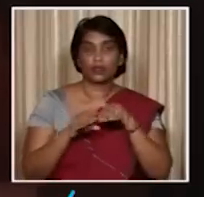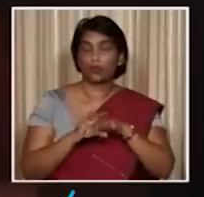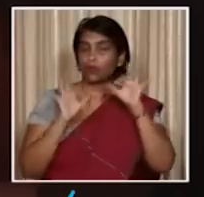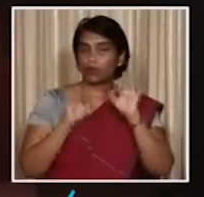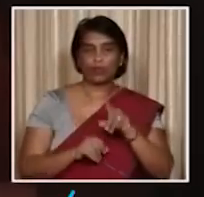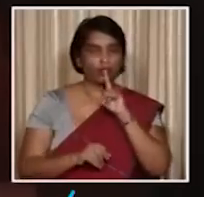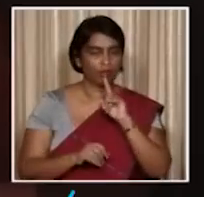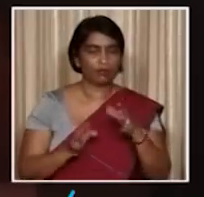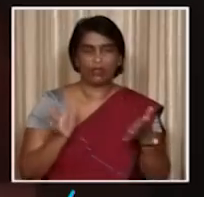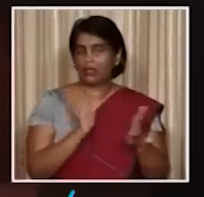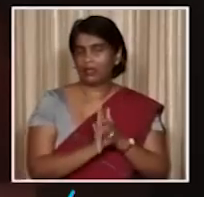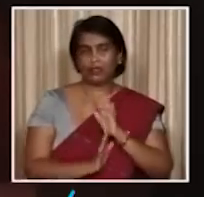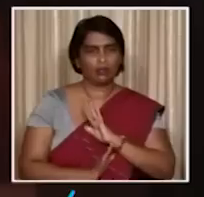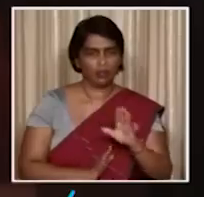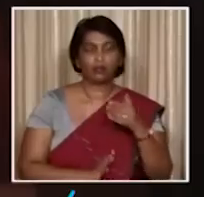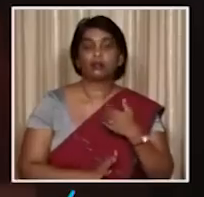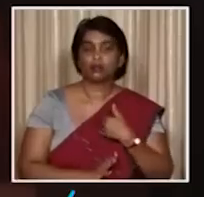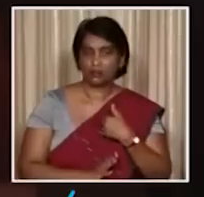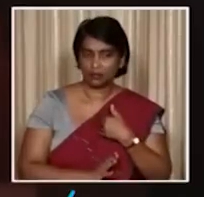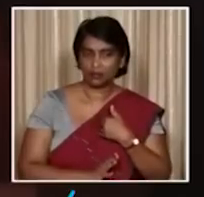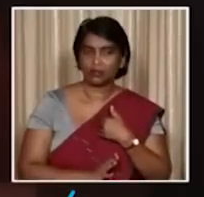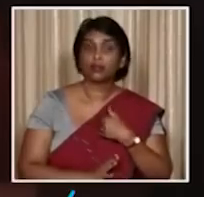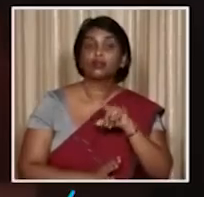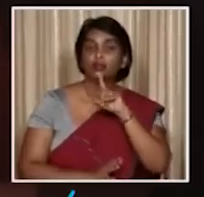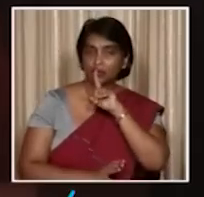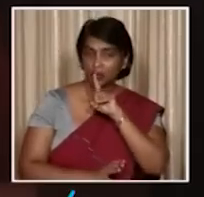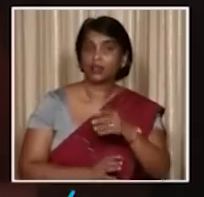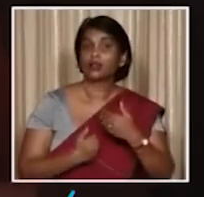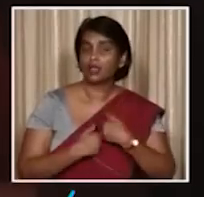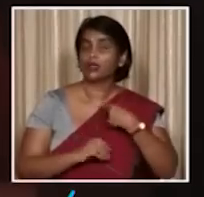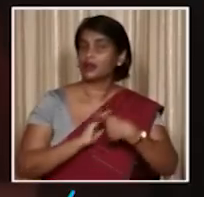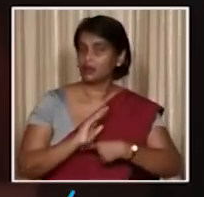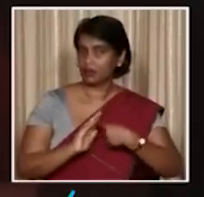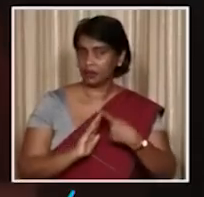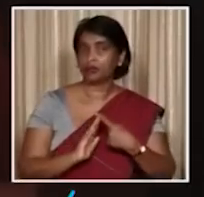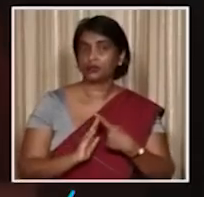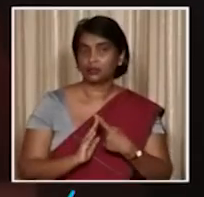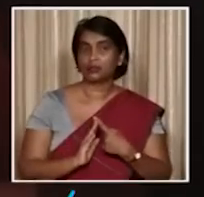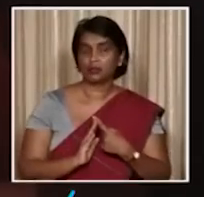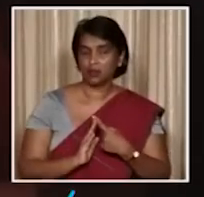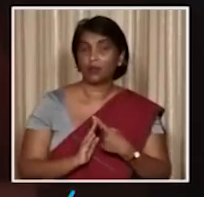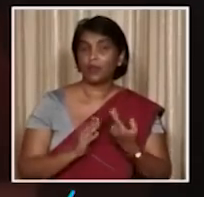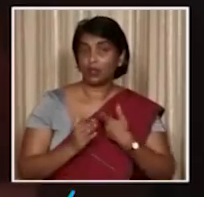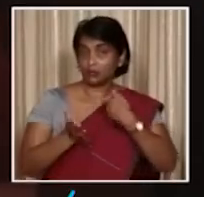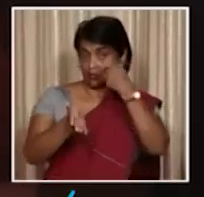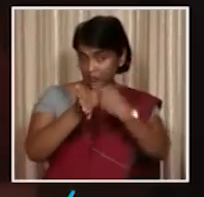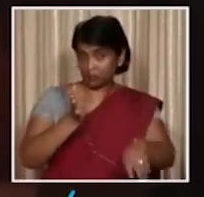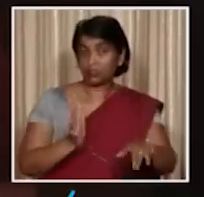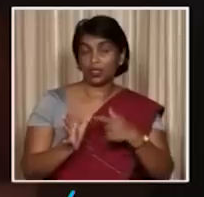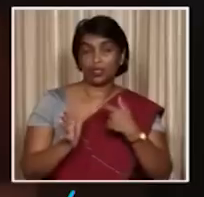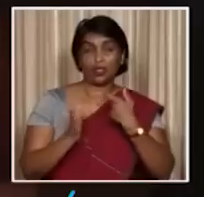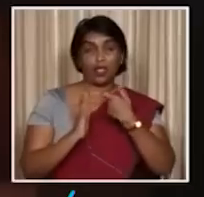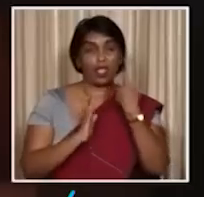නැහැ බද්ධ කරලත් නැහැ අපි මේ කියන්නේ අපේ රට we are signatories අපි අත්සන් කරලා තියෙන